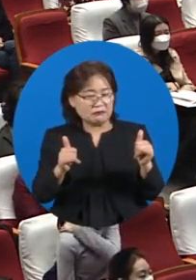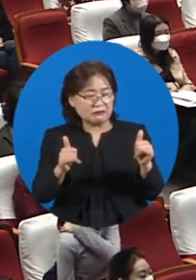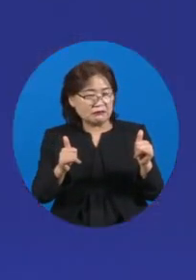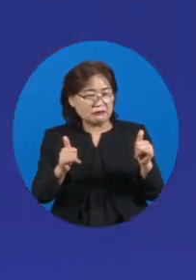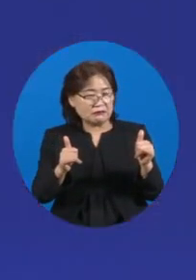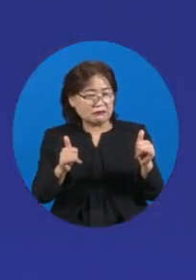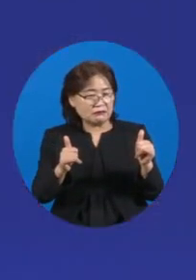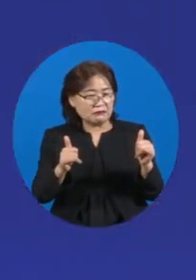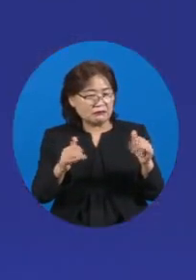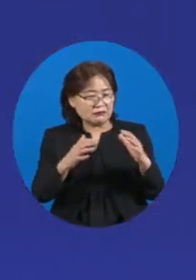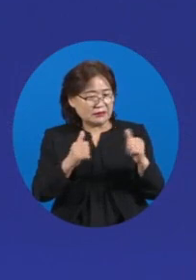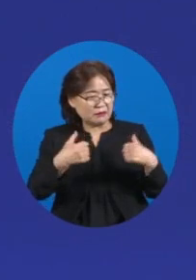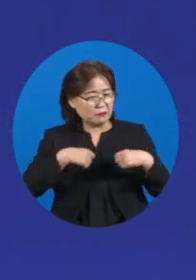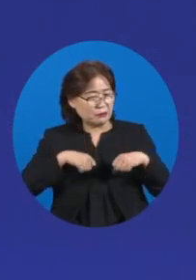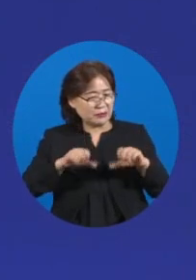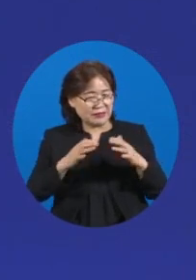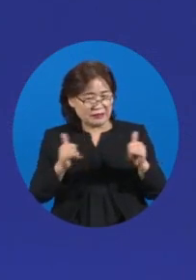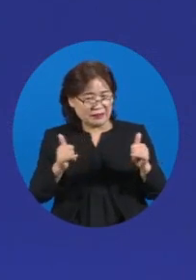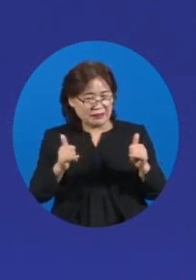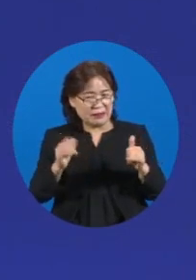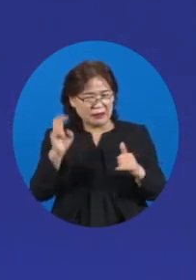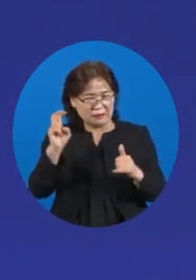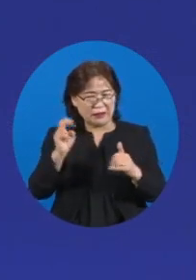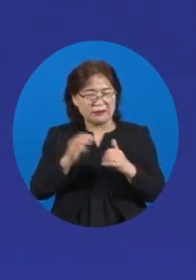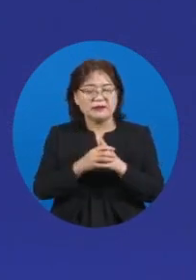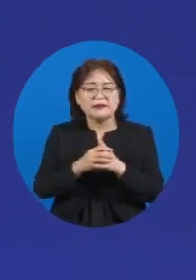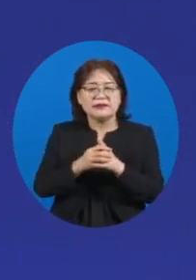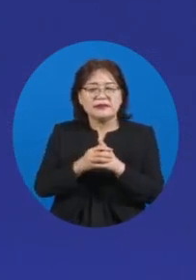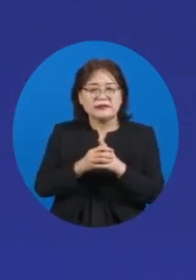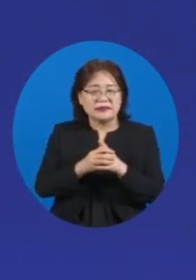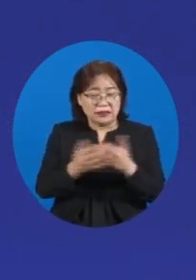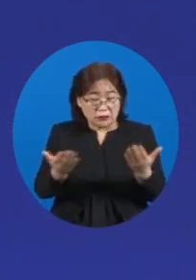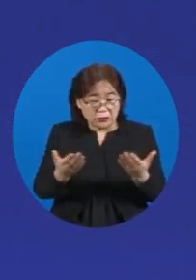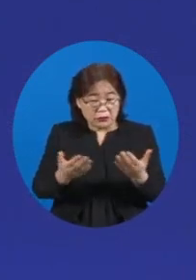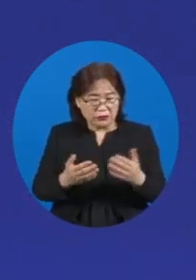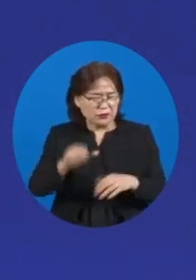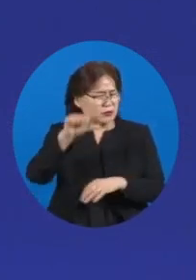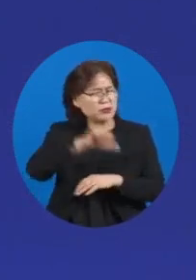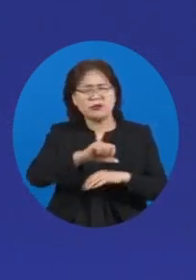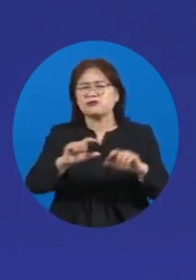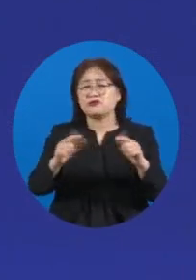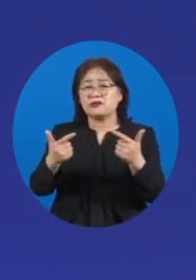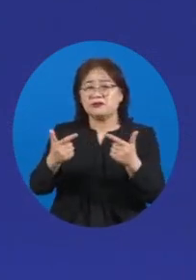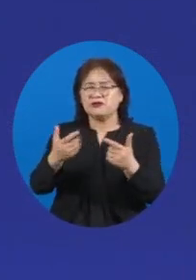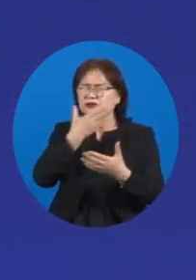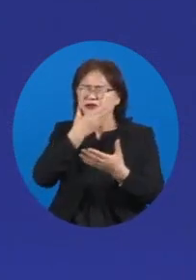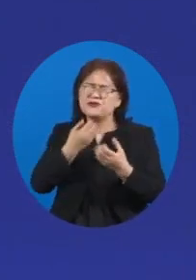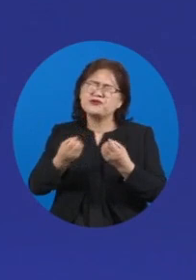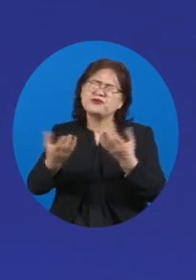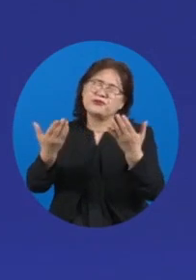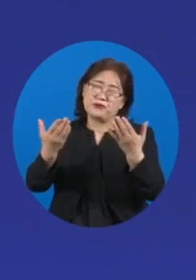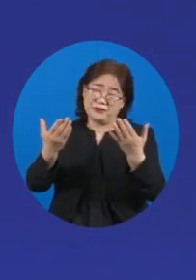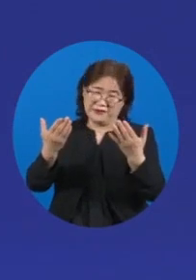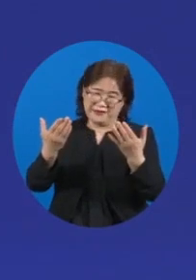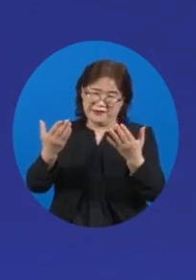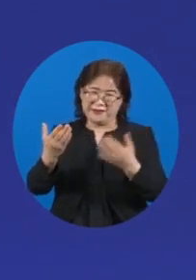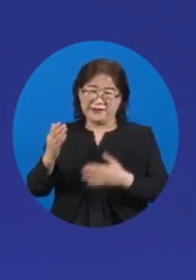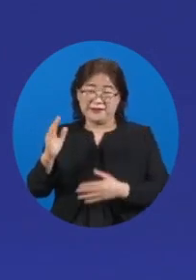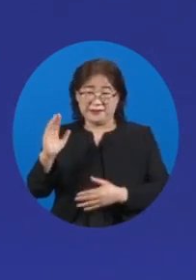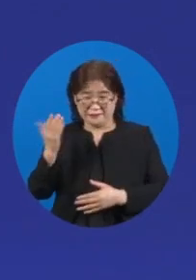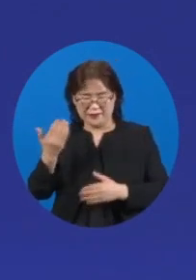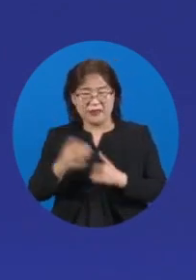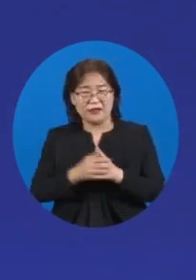포기하는 사람이 노동은 결코 조주 가 아닙니다 축복입니다 펌 따라